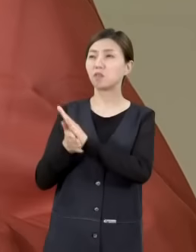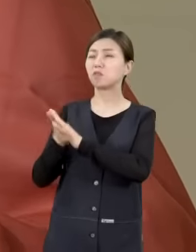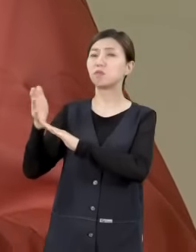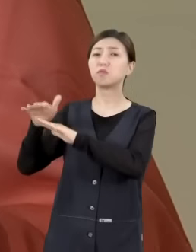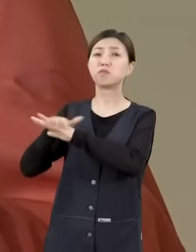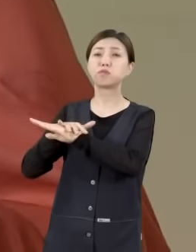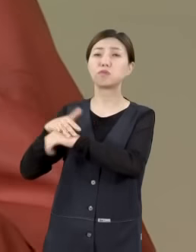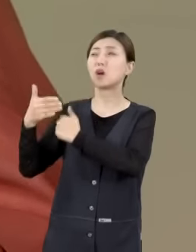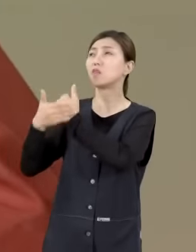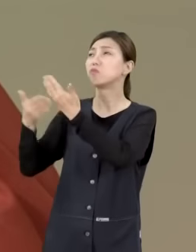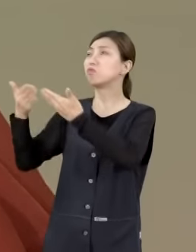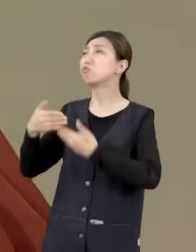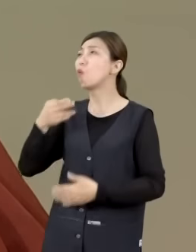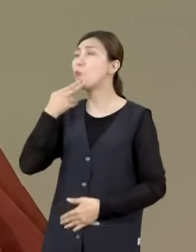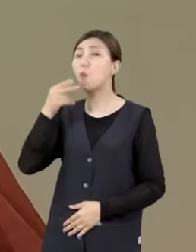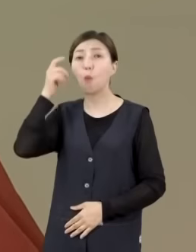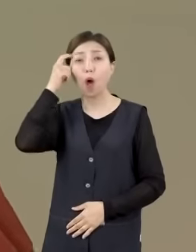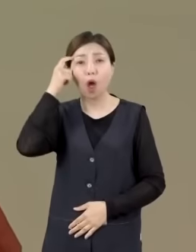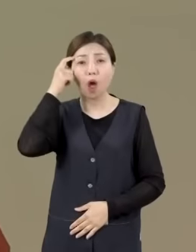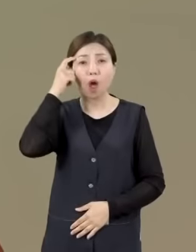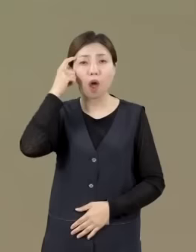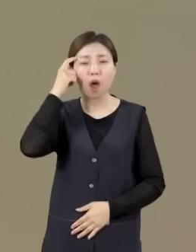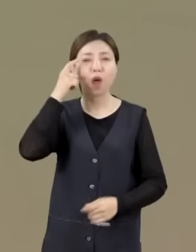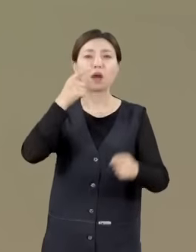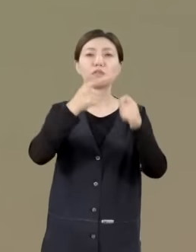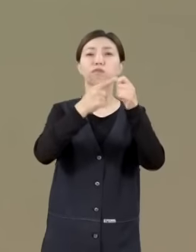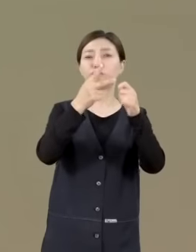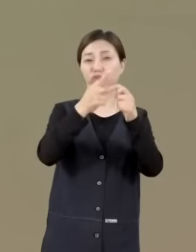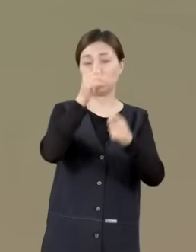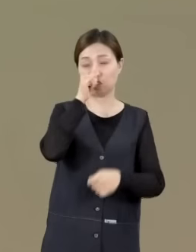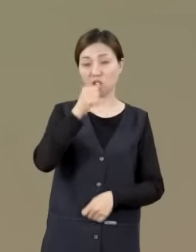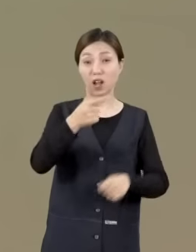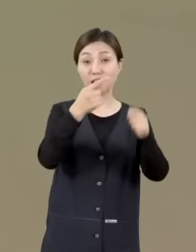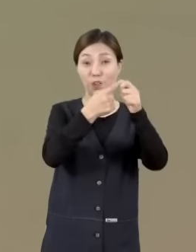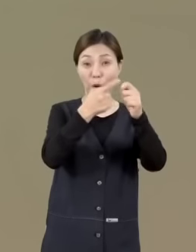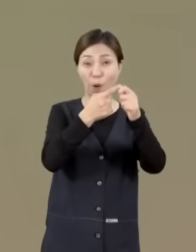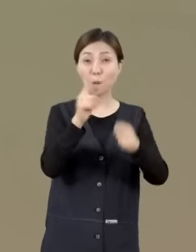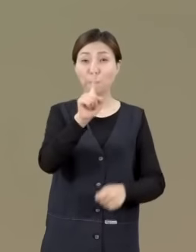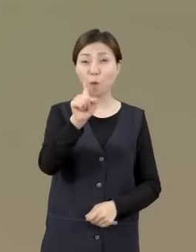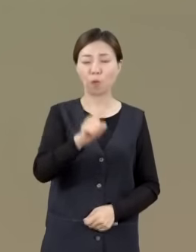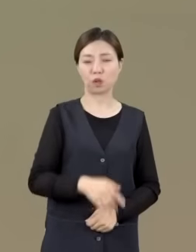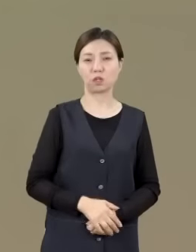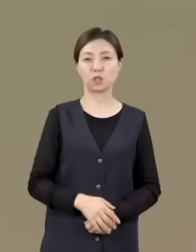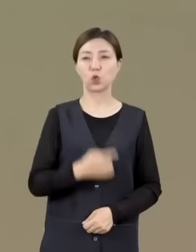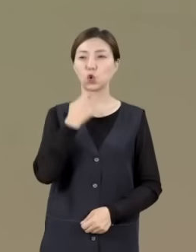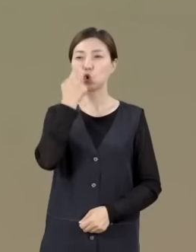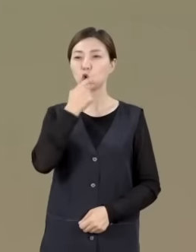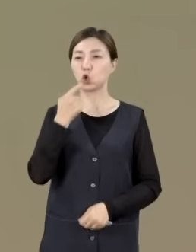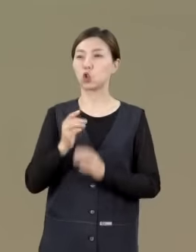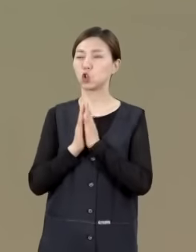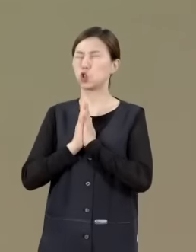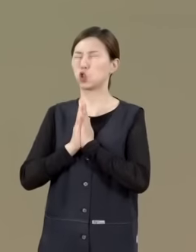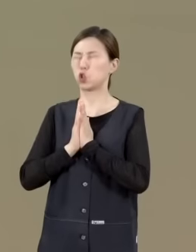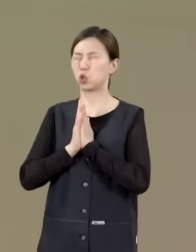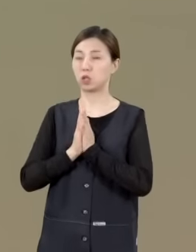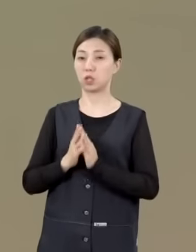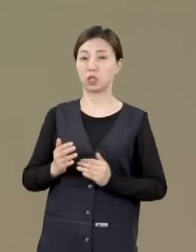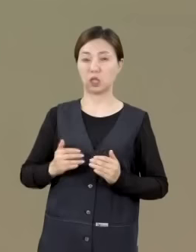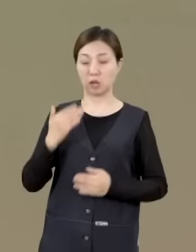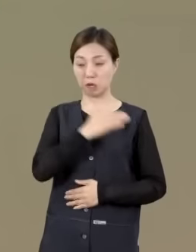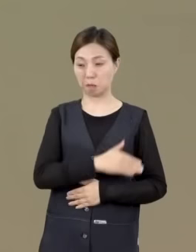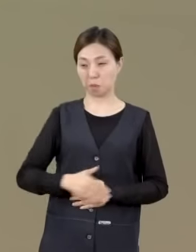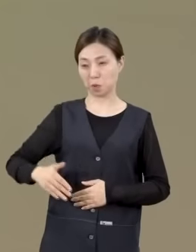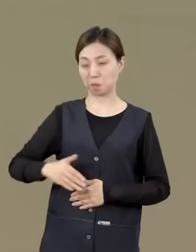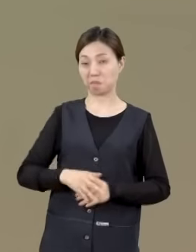열심히 했는데도 난 왜 가피가 없느냐 두 가지 첫째 입으로는 기도